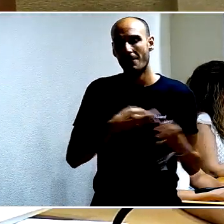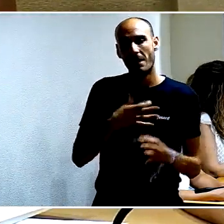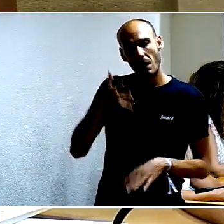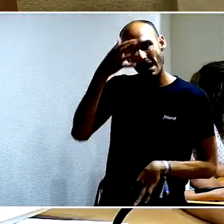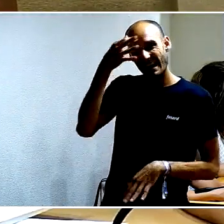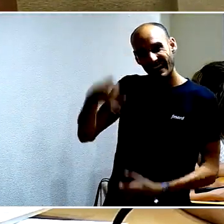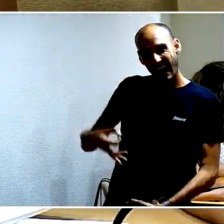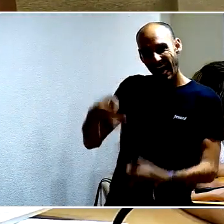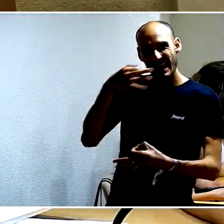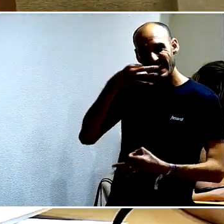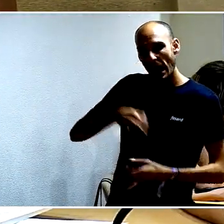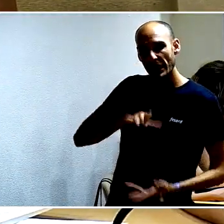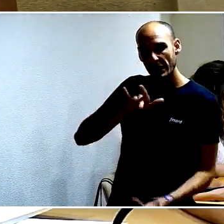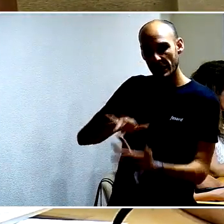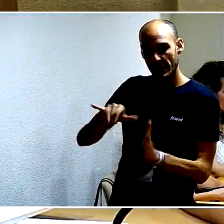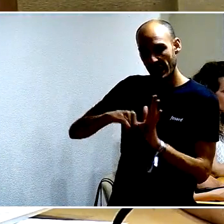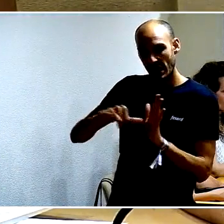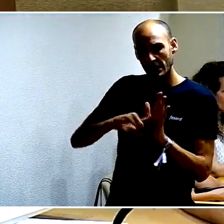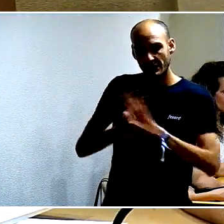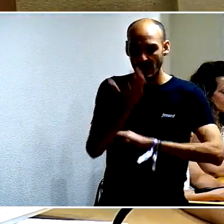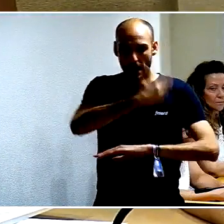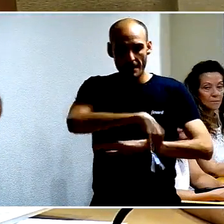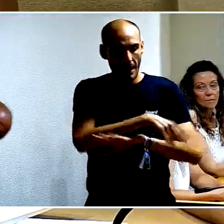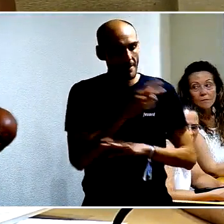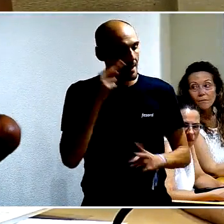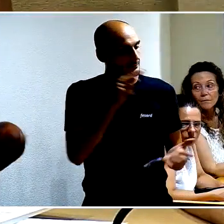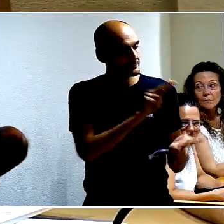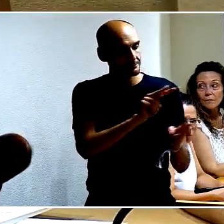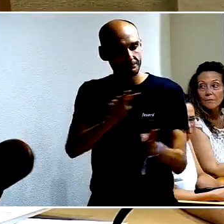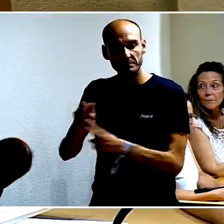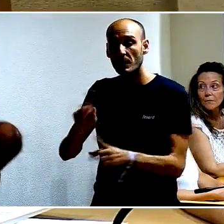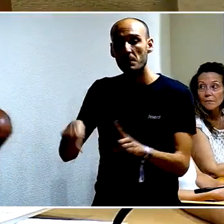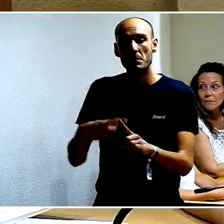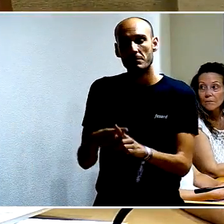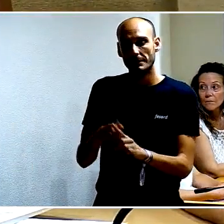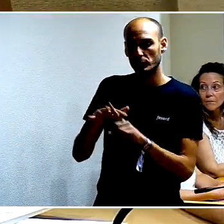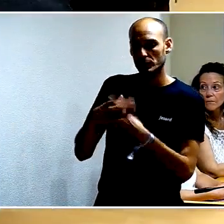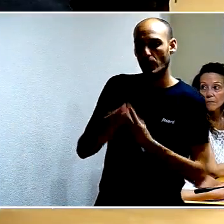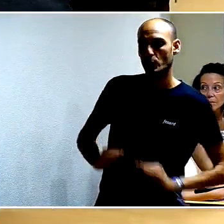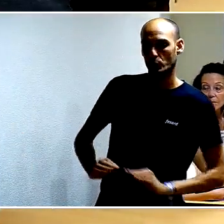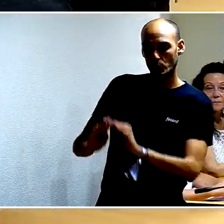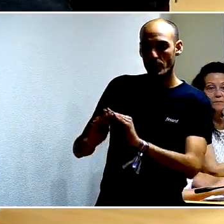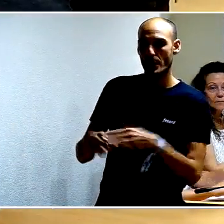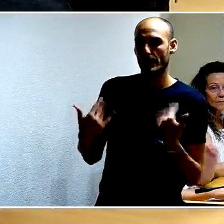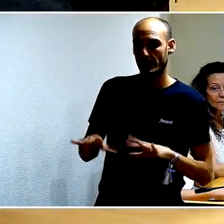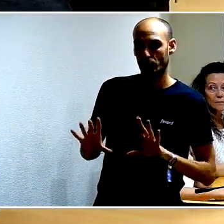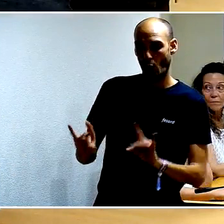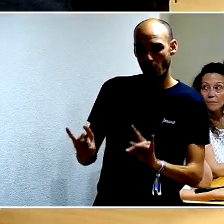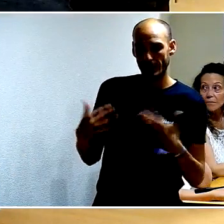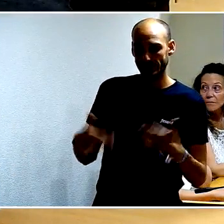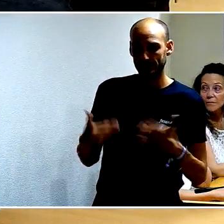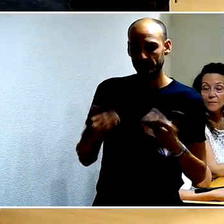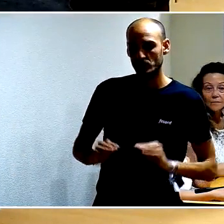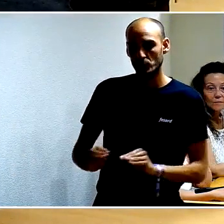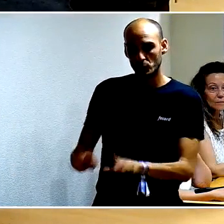toquem el carrer i, en este cas, que puguem viure en persona la situació tan difícil en la que se troba